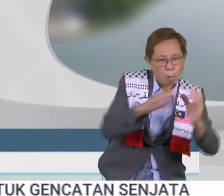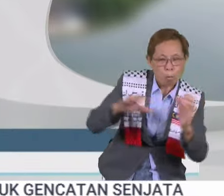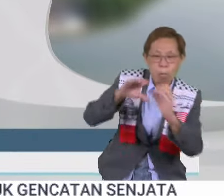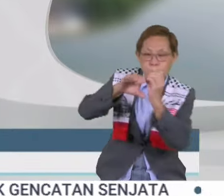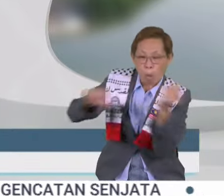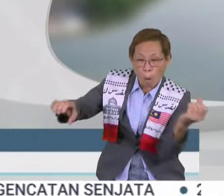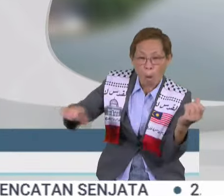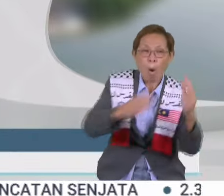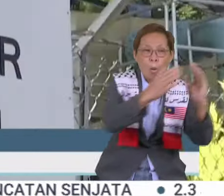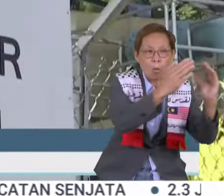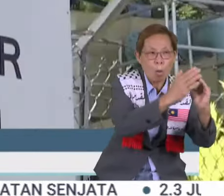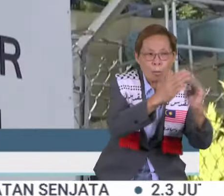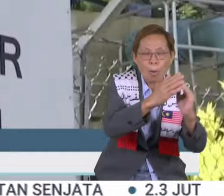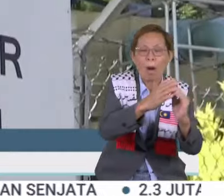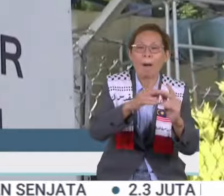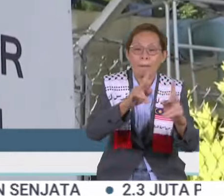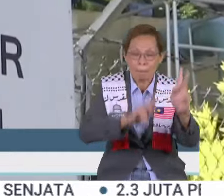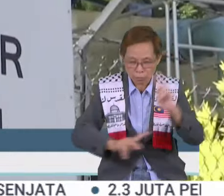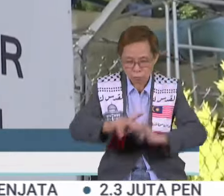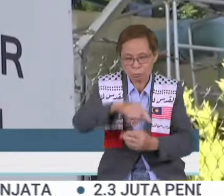sekitar.